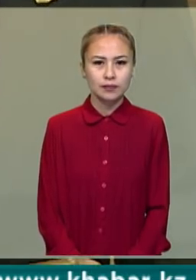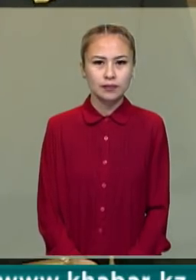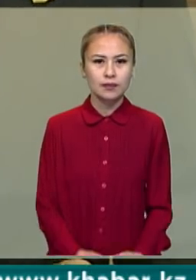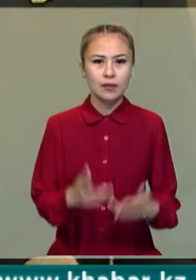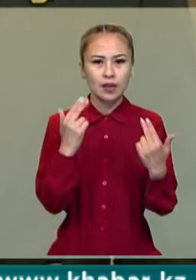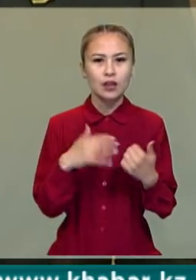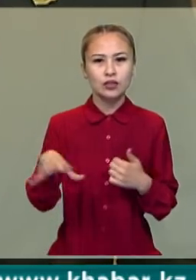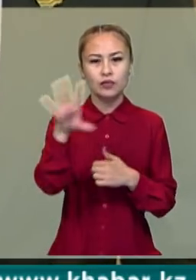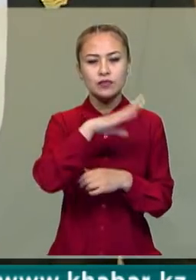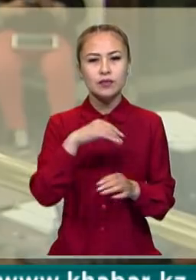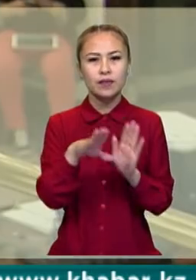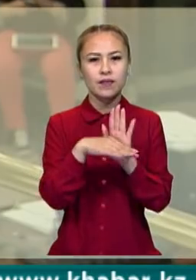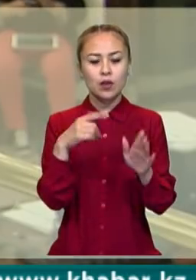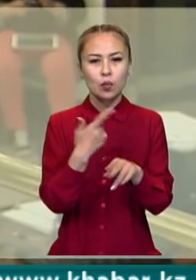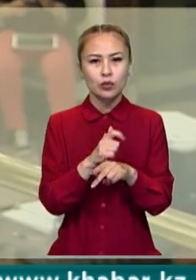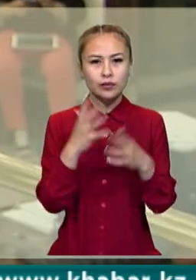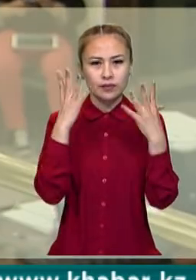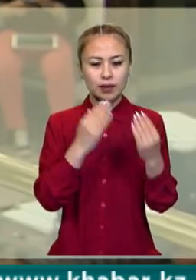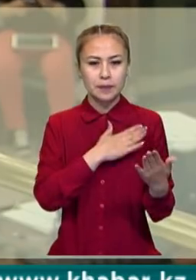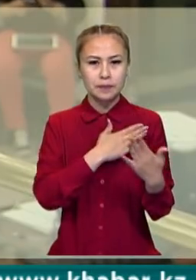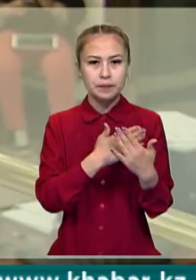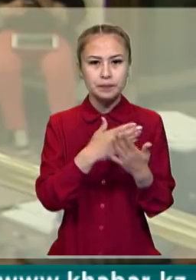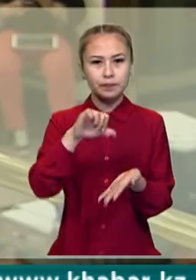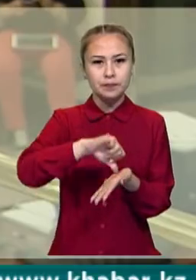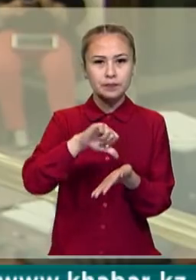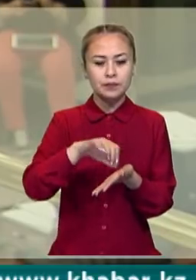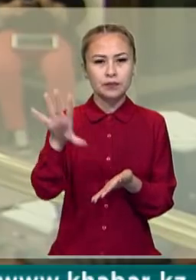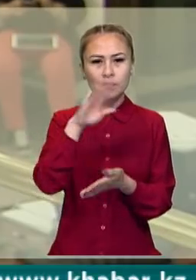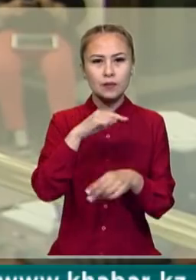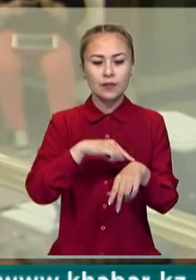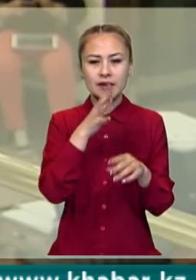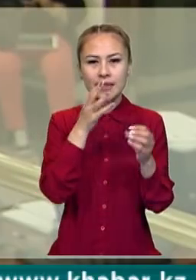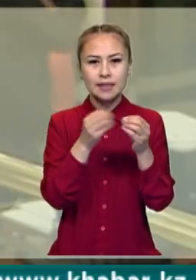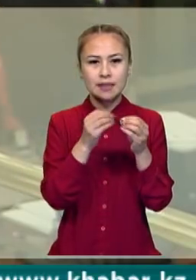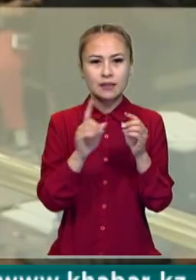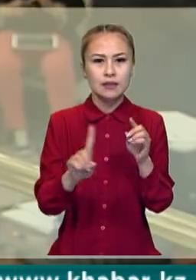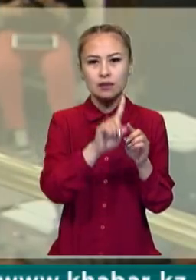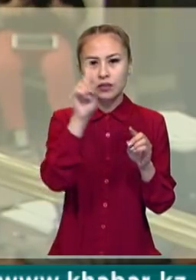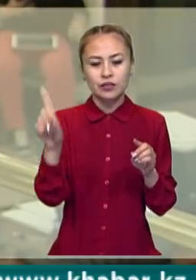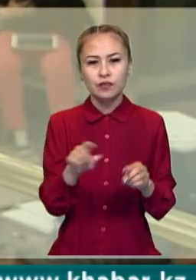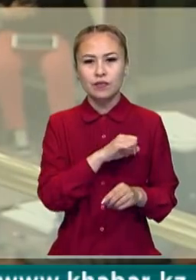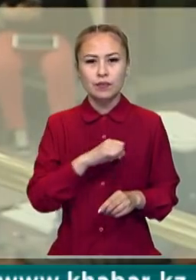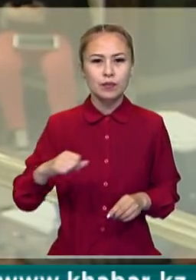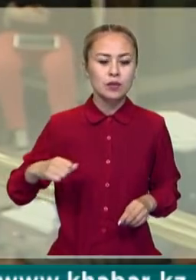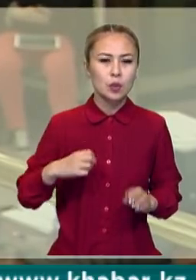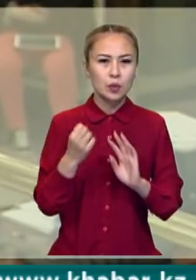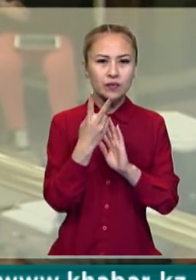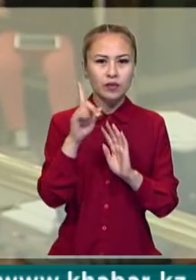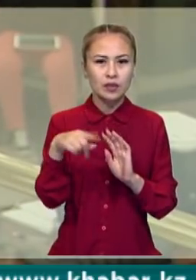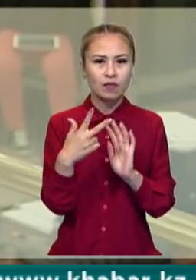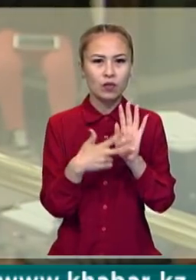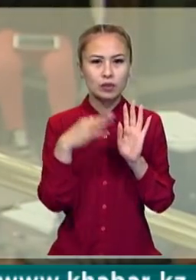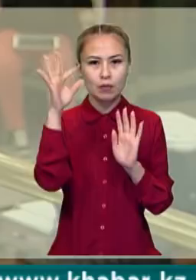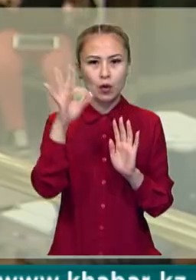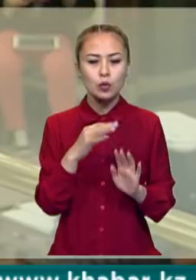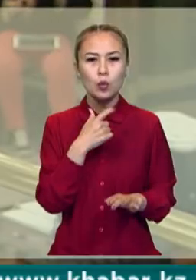барша қазақстандықтар саяси маңызды науқанда белсенділік танытып жатыр. Сағат 10-дағы жағдай бойынша отандастарымыздың